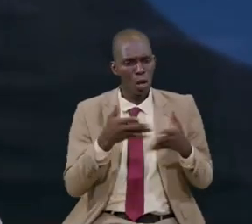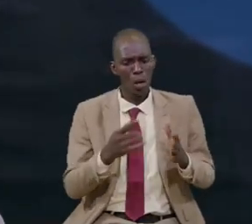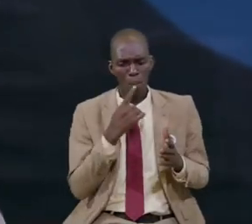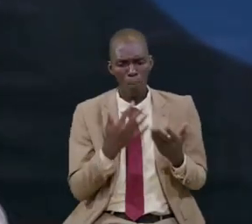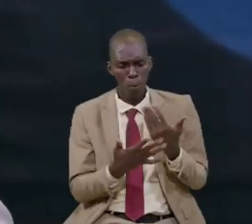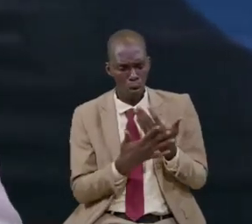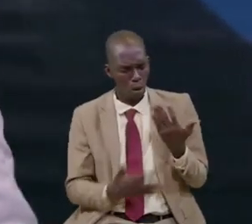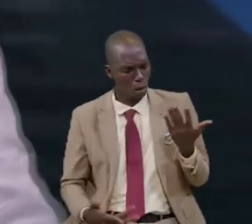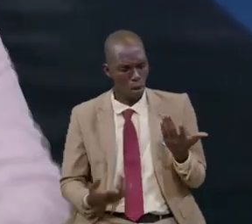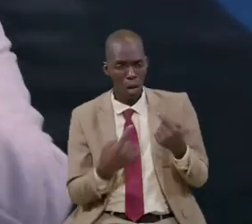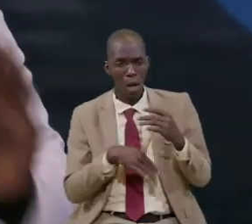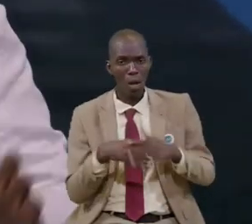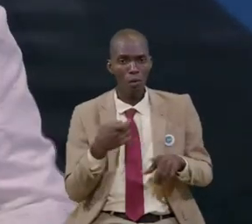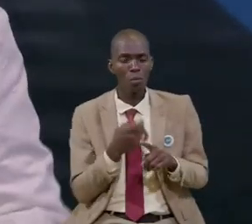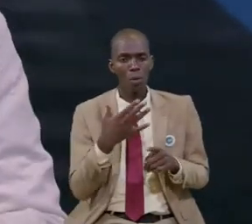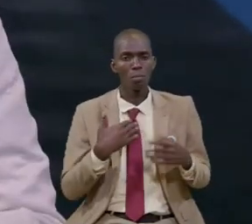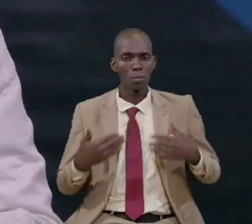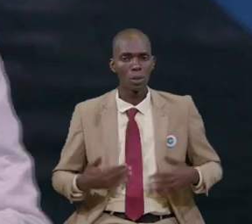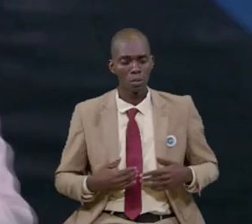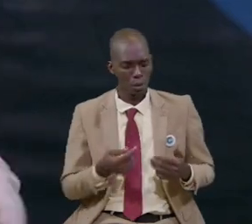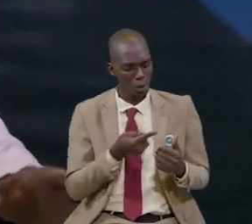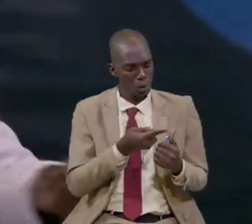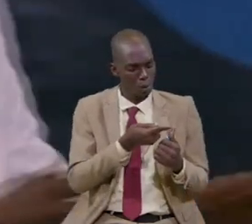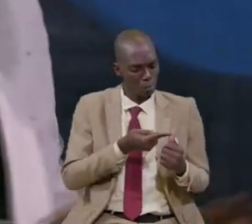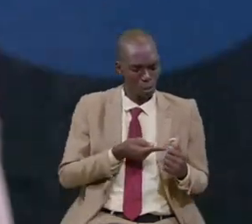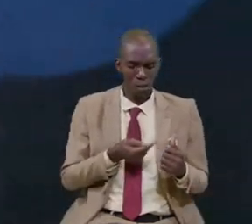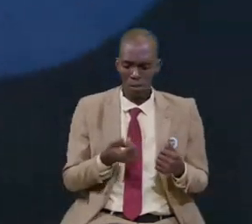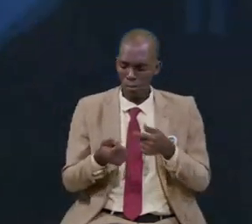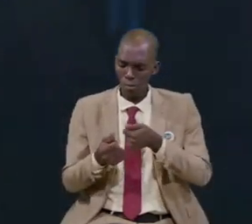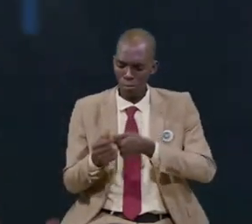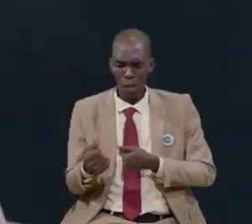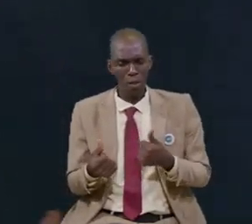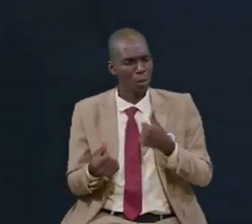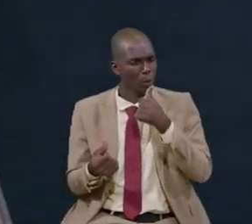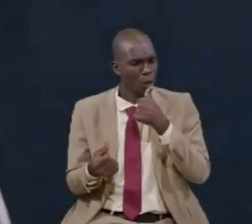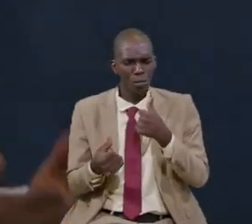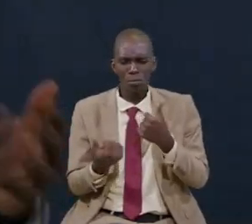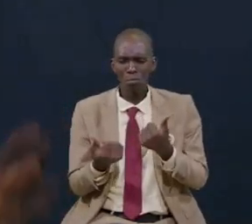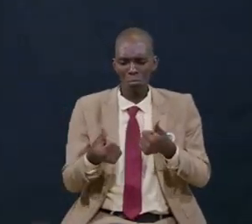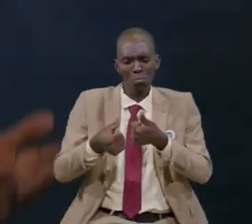Vous êtes incisé et vous avez fait sortir du sang. Vous l'avez donné à quelqu'un parce que